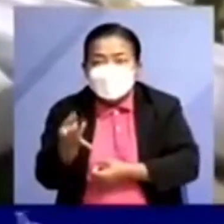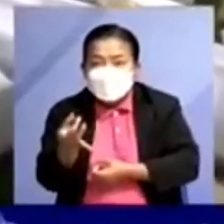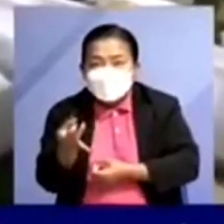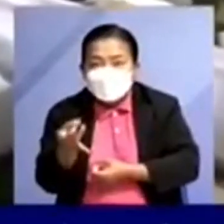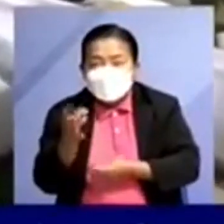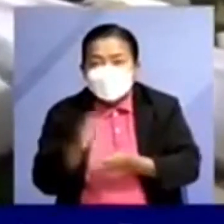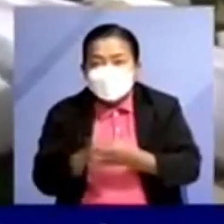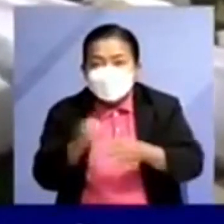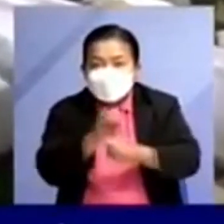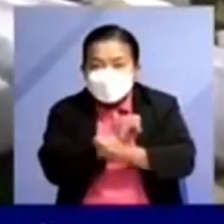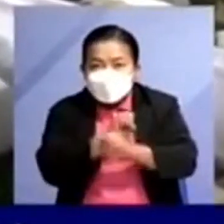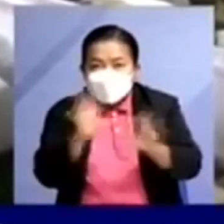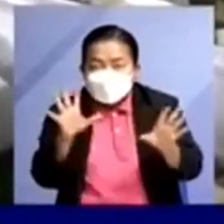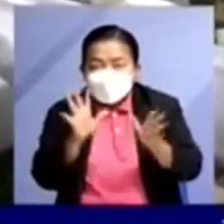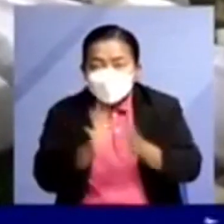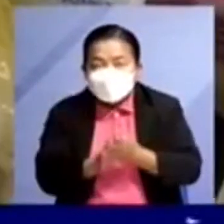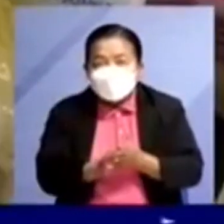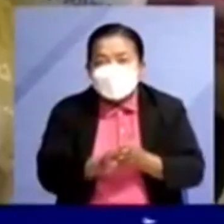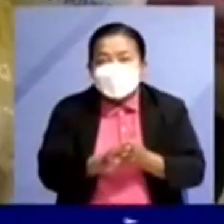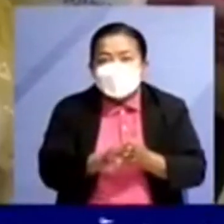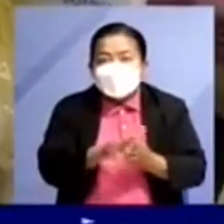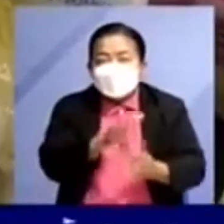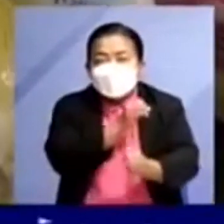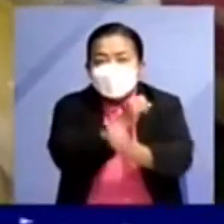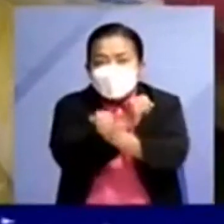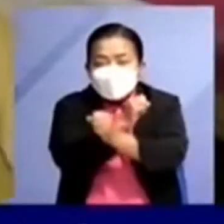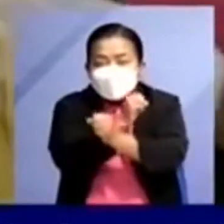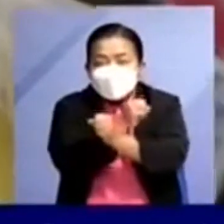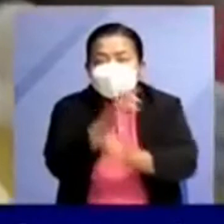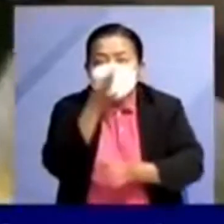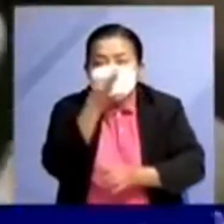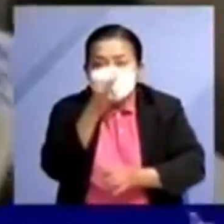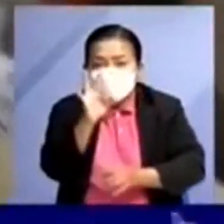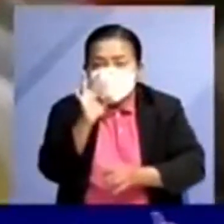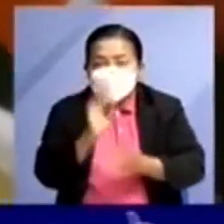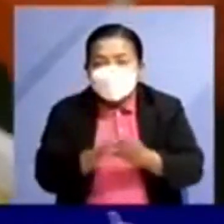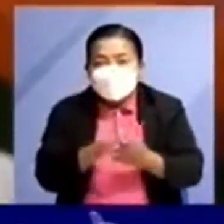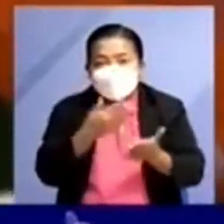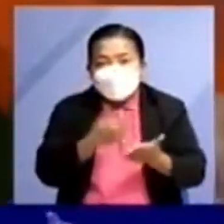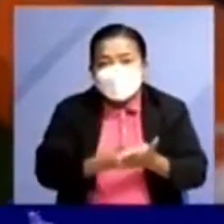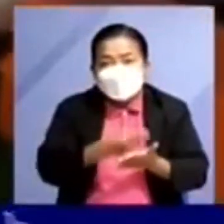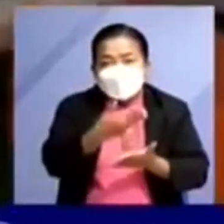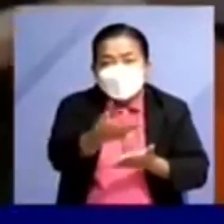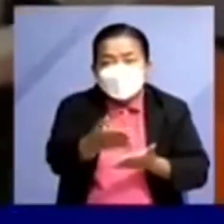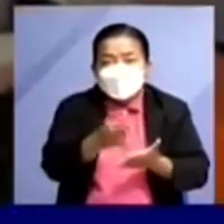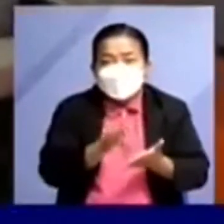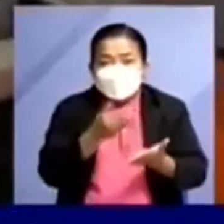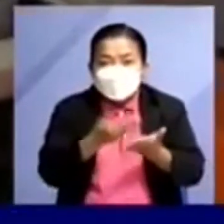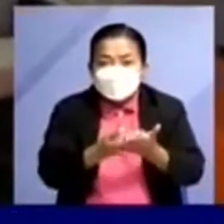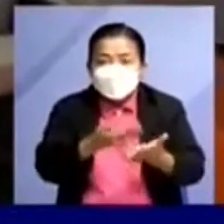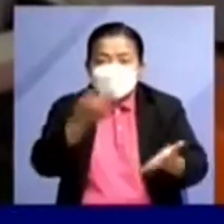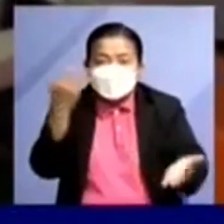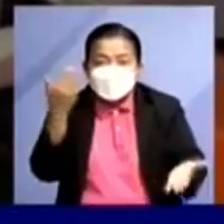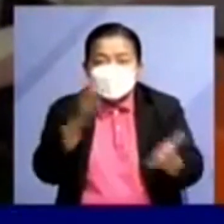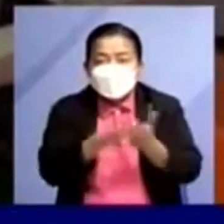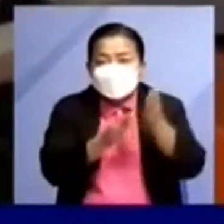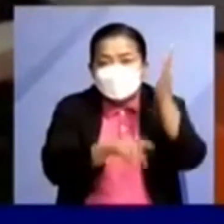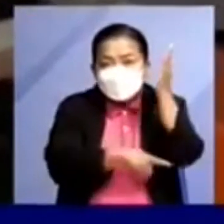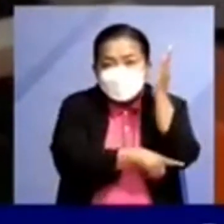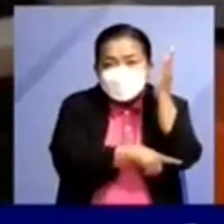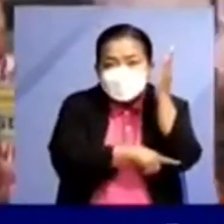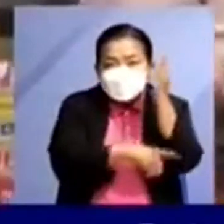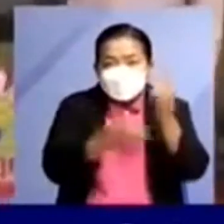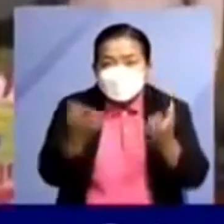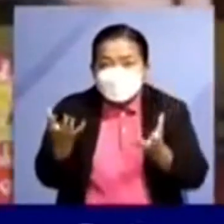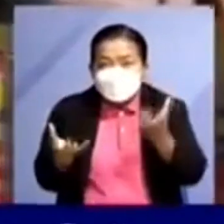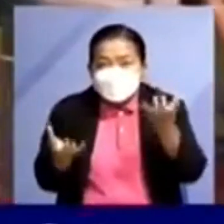ให้เกิดข้อพิพาทหรือการร้องเรียนเกี่ยวกับเรื่องของการจำหน่ายทุเรียนในราคาที่สูงกว่าปกติการโกงตราช่างแล้วก็ทุเรียนด้อย